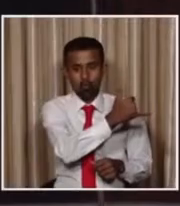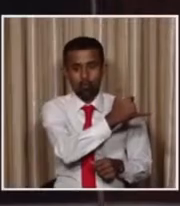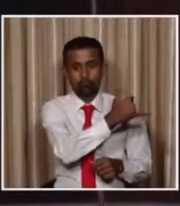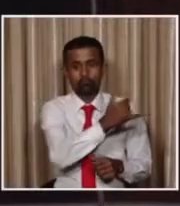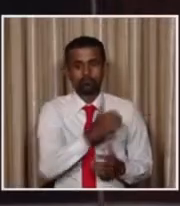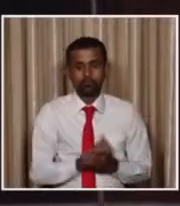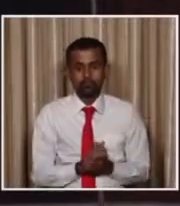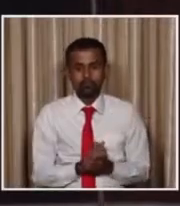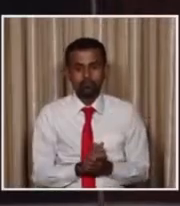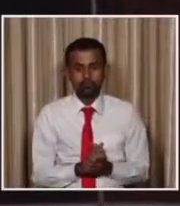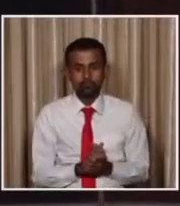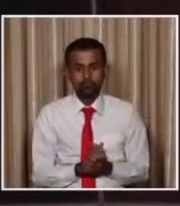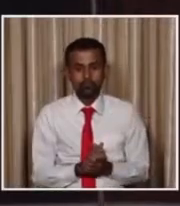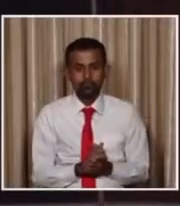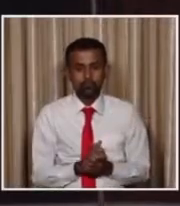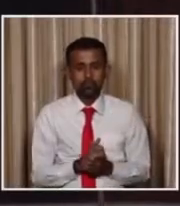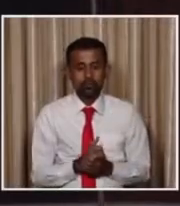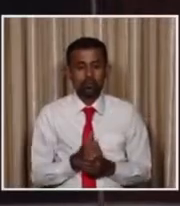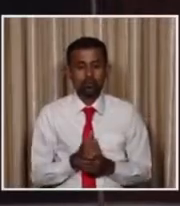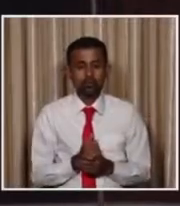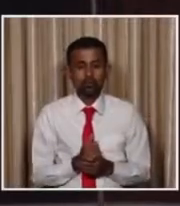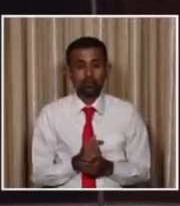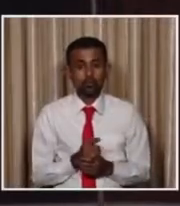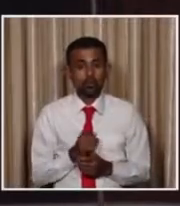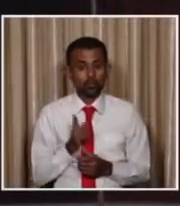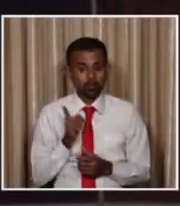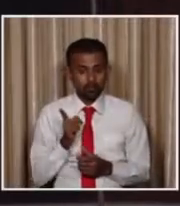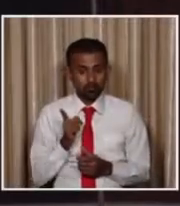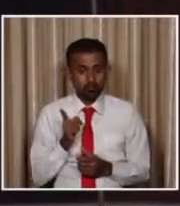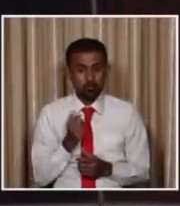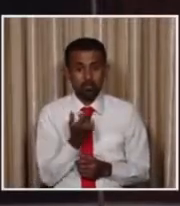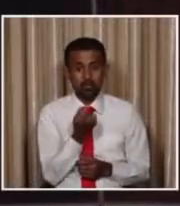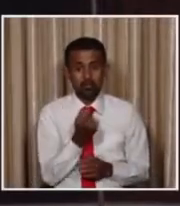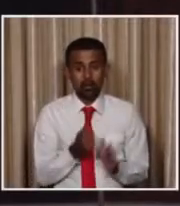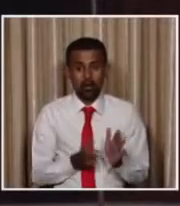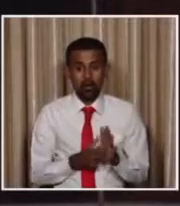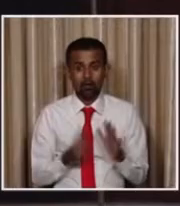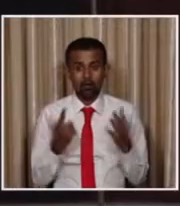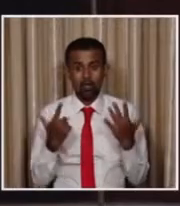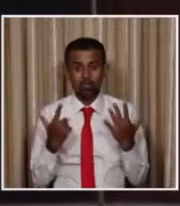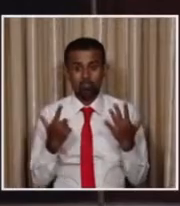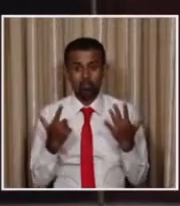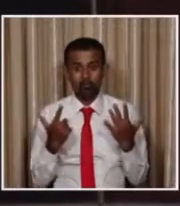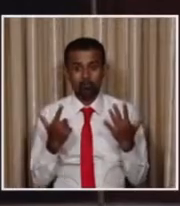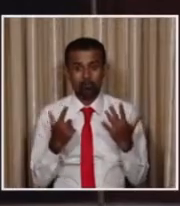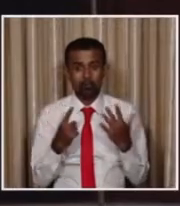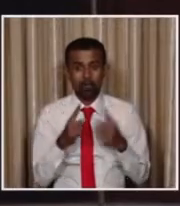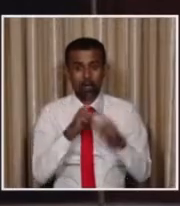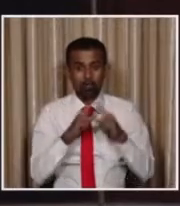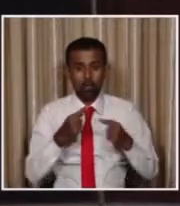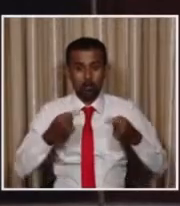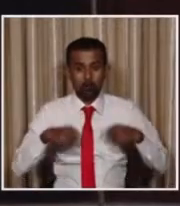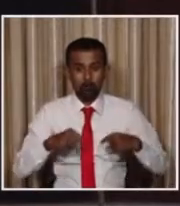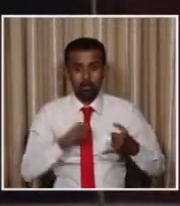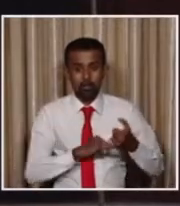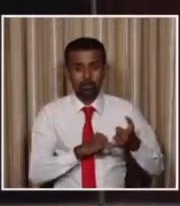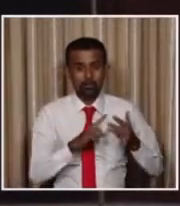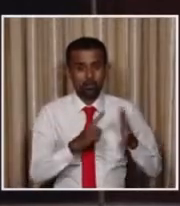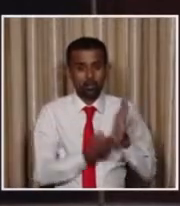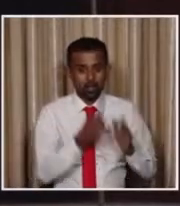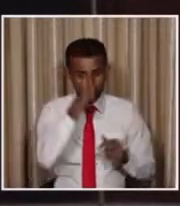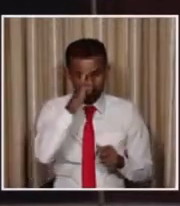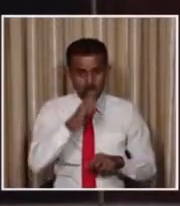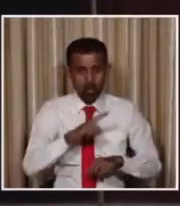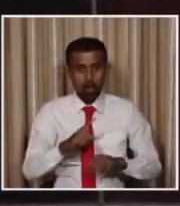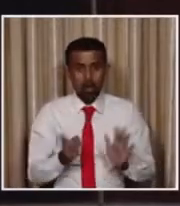පස්සේ සභාපතිතුමනි මේ මුදල ලක්ෂ 70ව කතා කරාට පස්සේ අපේ සිසිර මහත්තයා